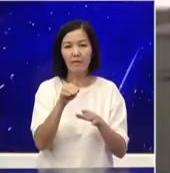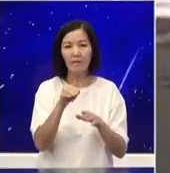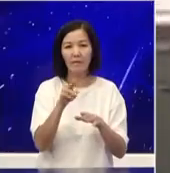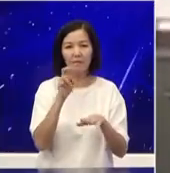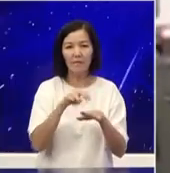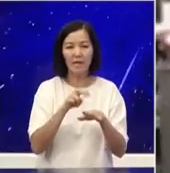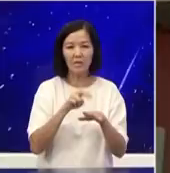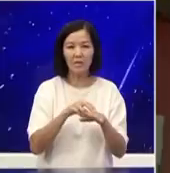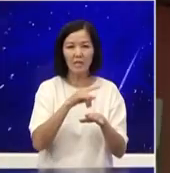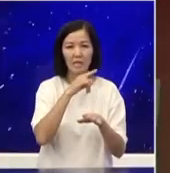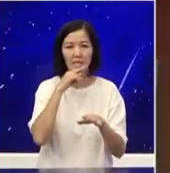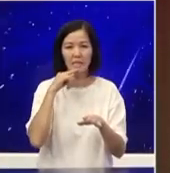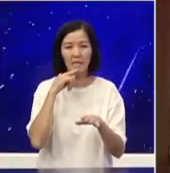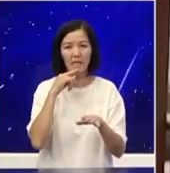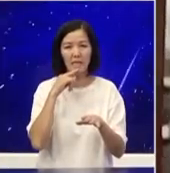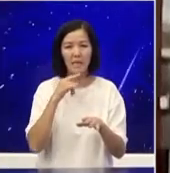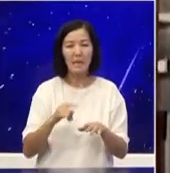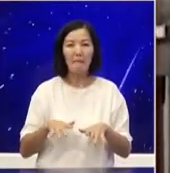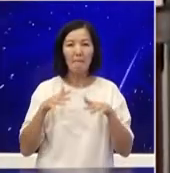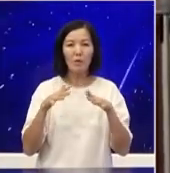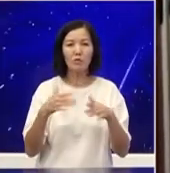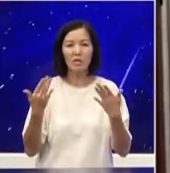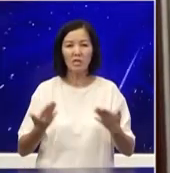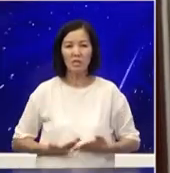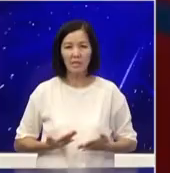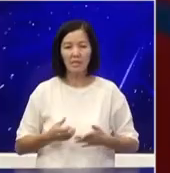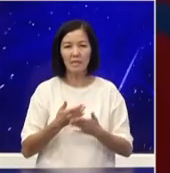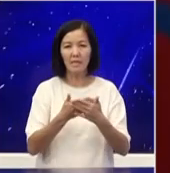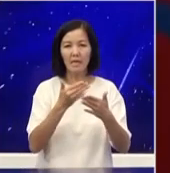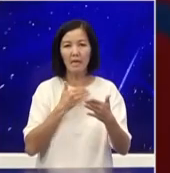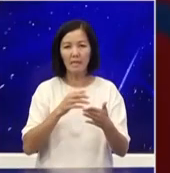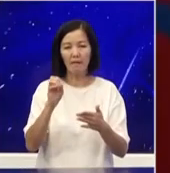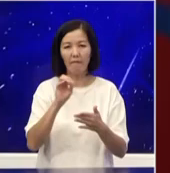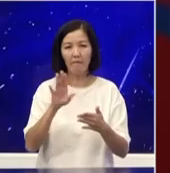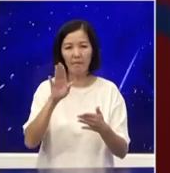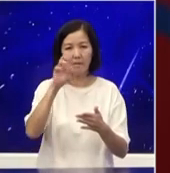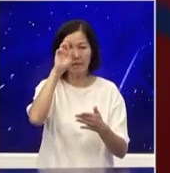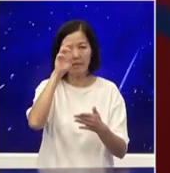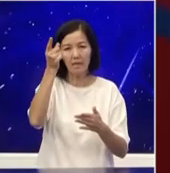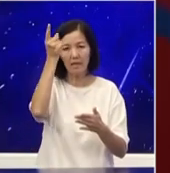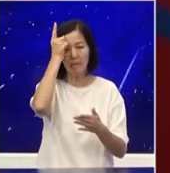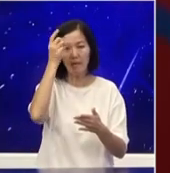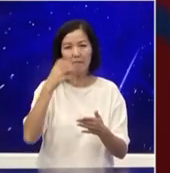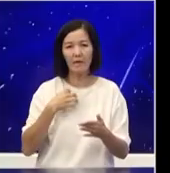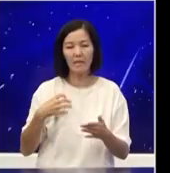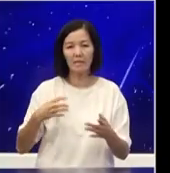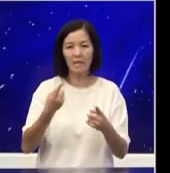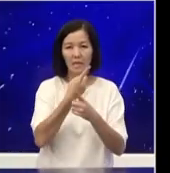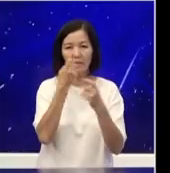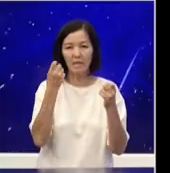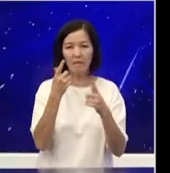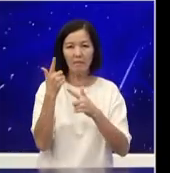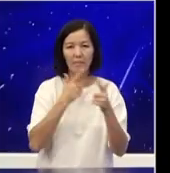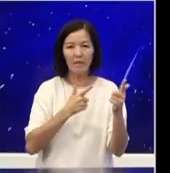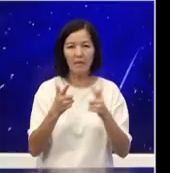правительство России в покушении на жизнь оппозиционера. Ранее несколько европейских стран, в их числе Германия и Франция, заявили, что